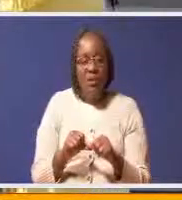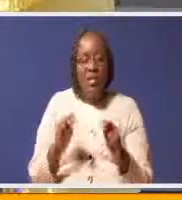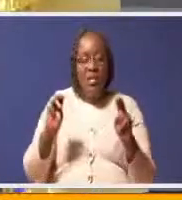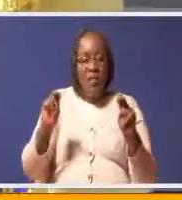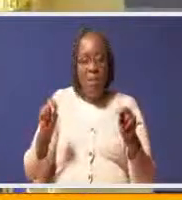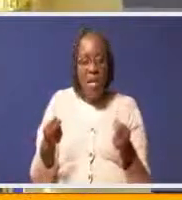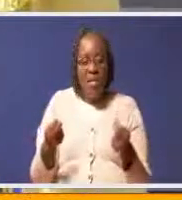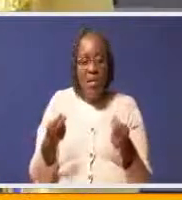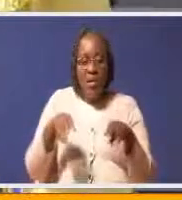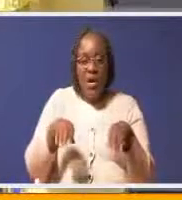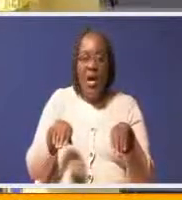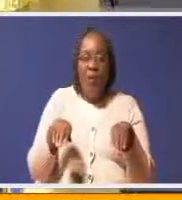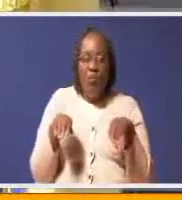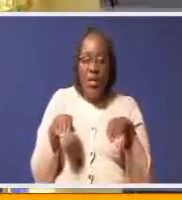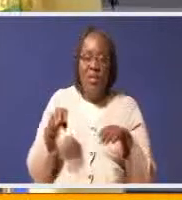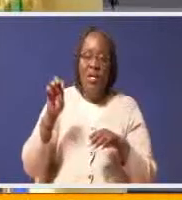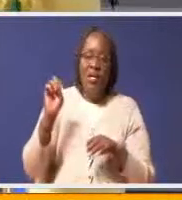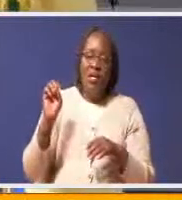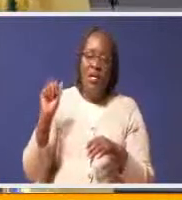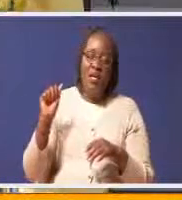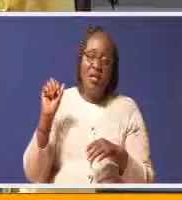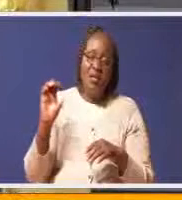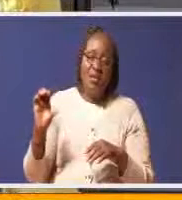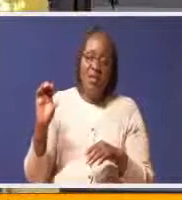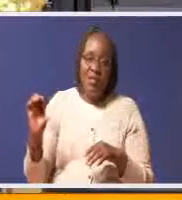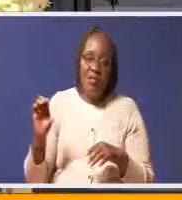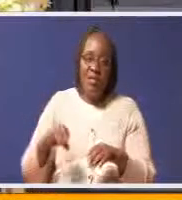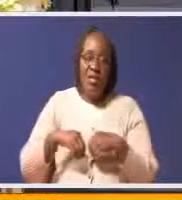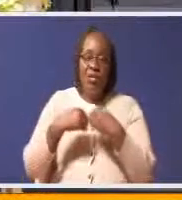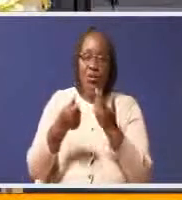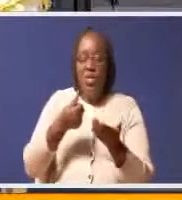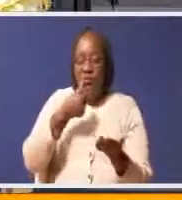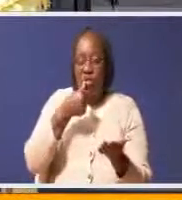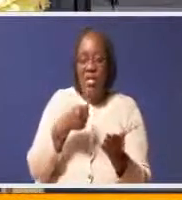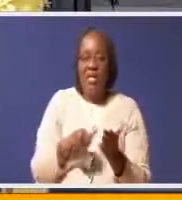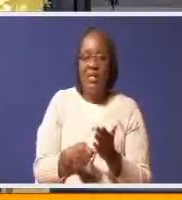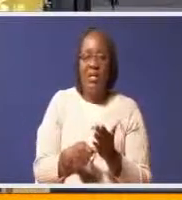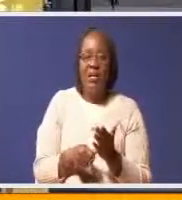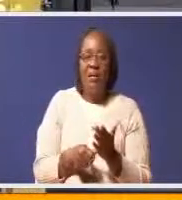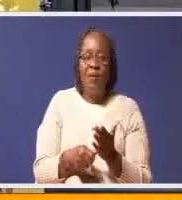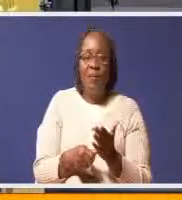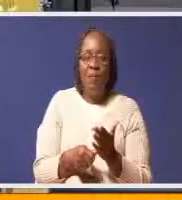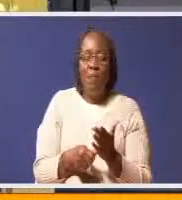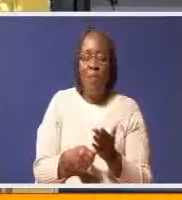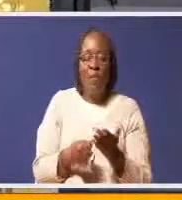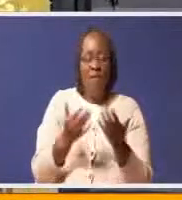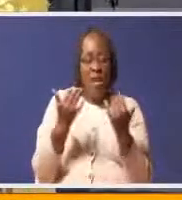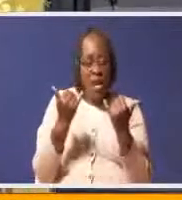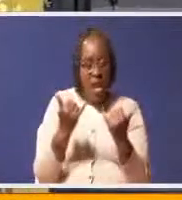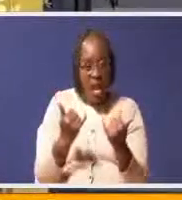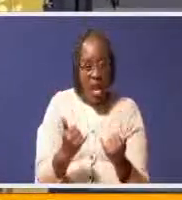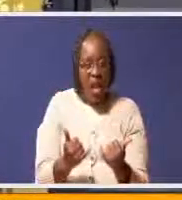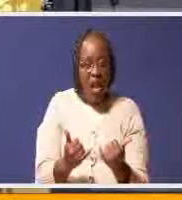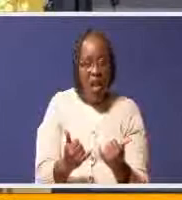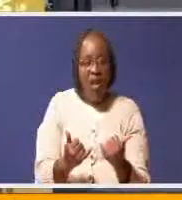na imbetere te ESCC baturetera Baruga iu kinya kedra iza izi kenda